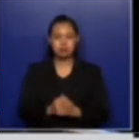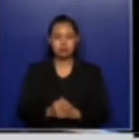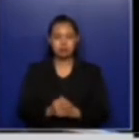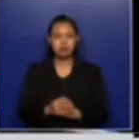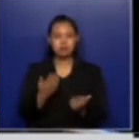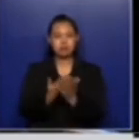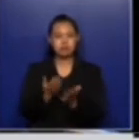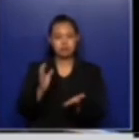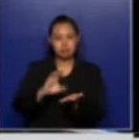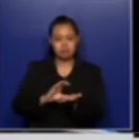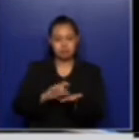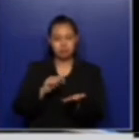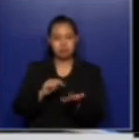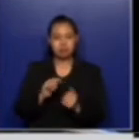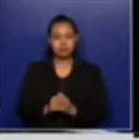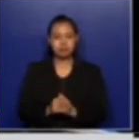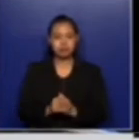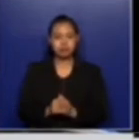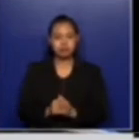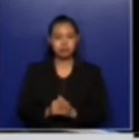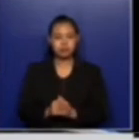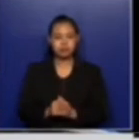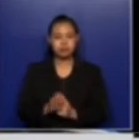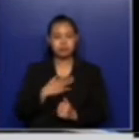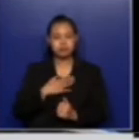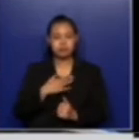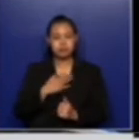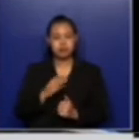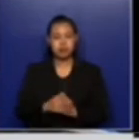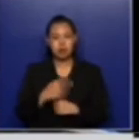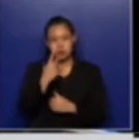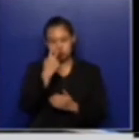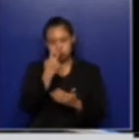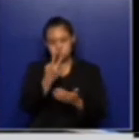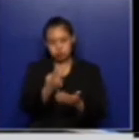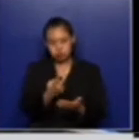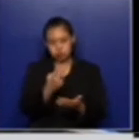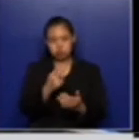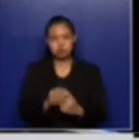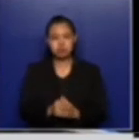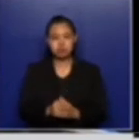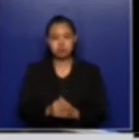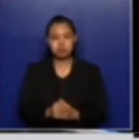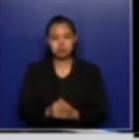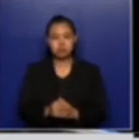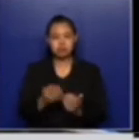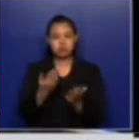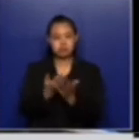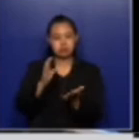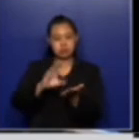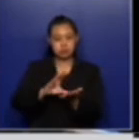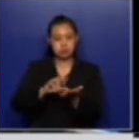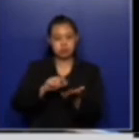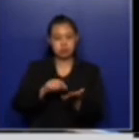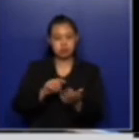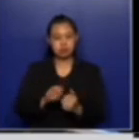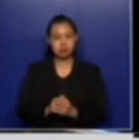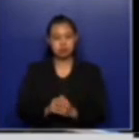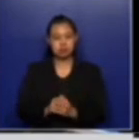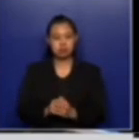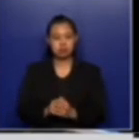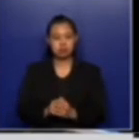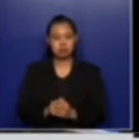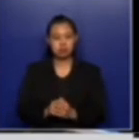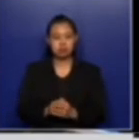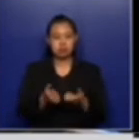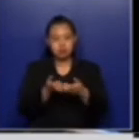บประมาณที่ดิฉันได้ดูเนี่ยนะคะท่านประธานคืองบประมาณเนี่ยเราไม่สามารถที่